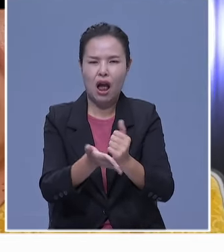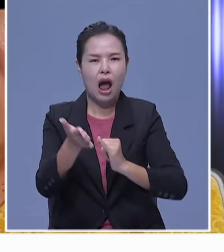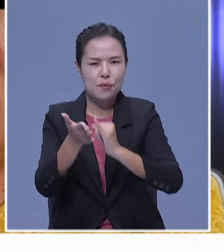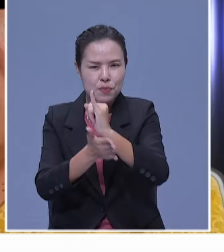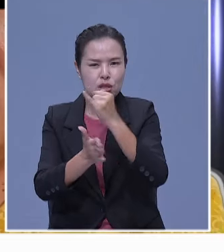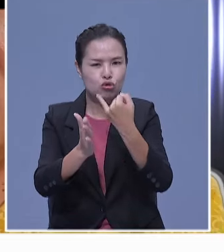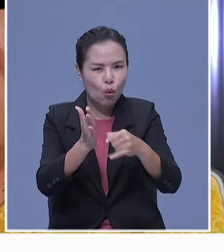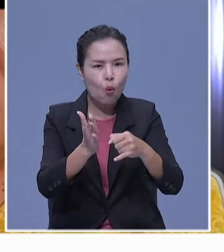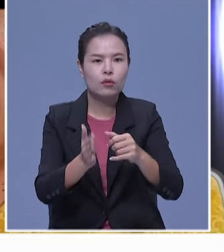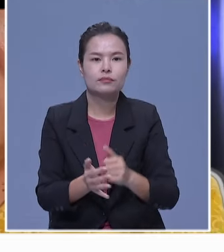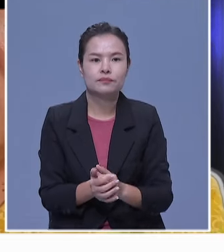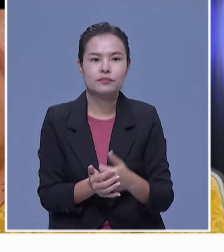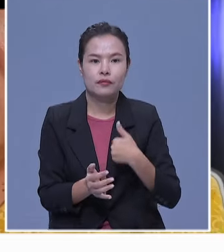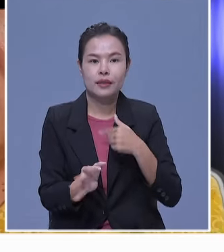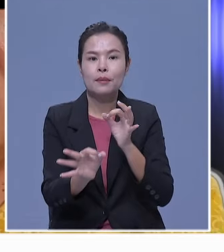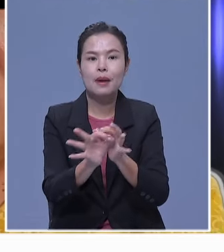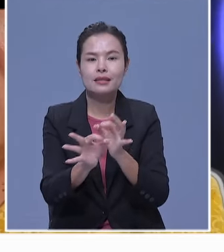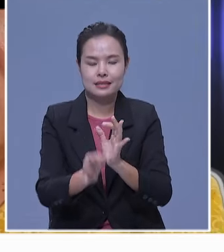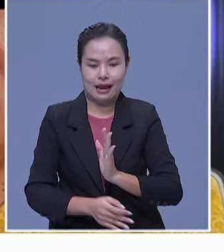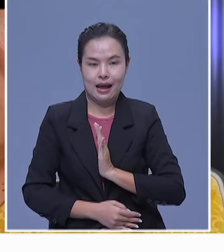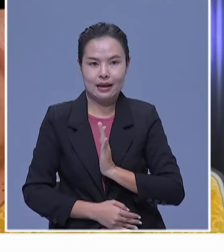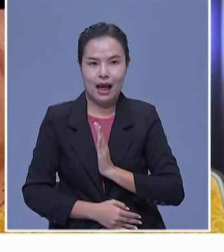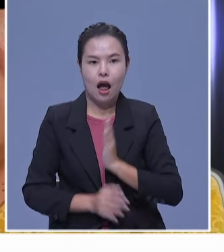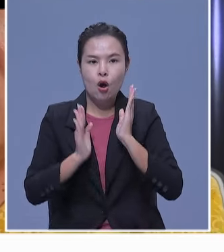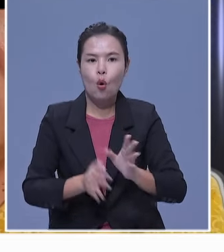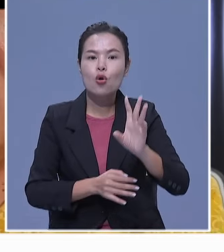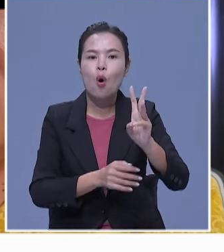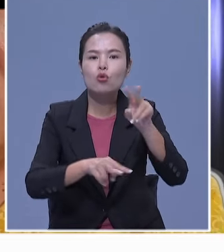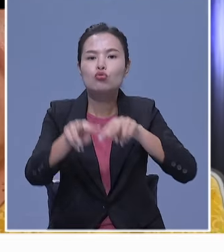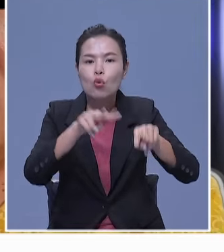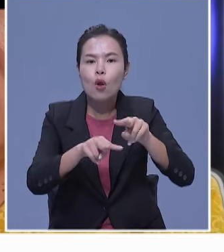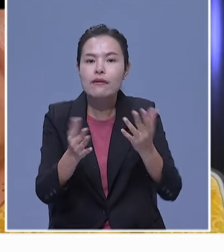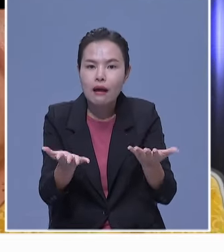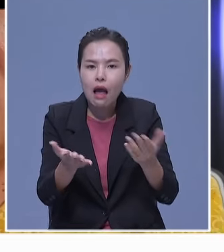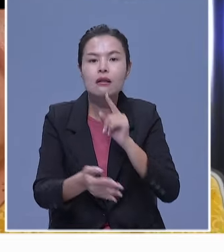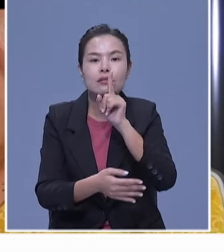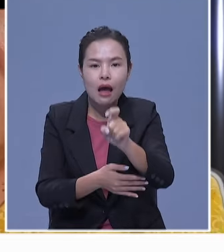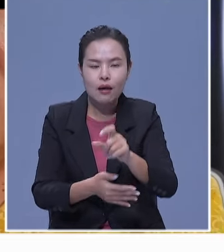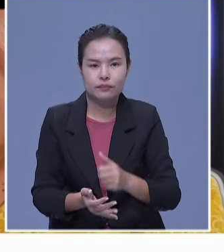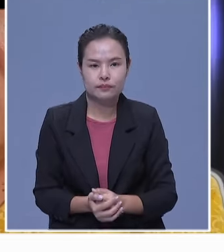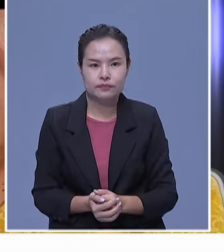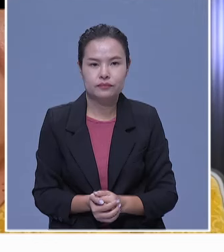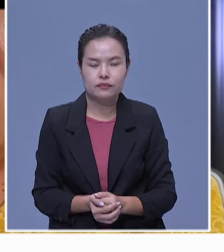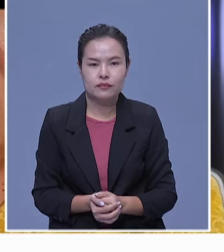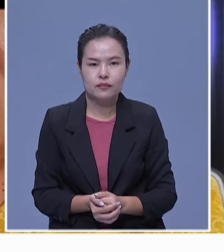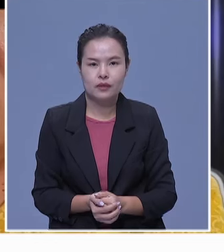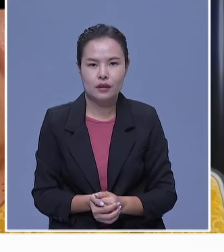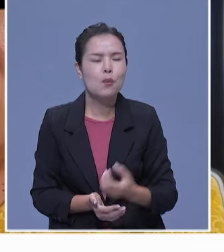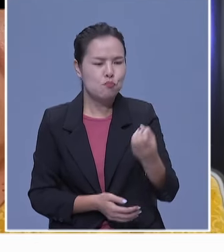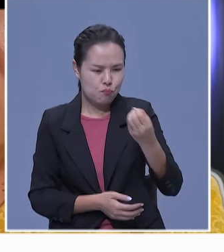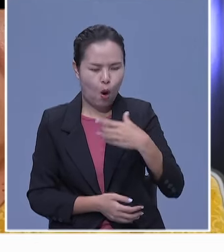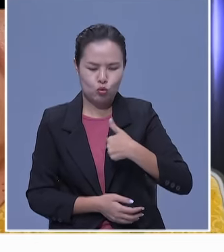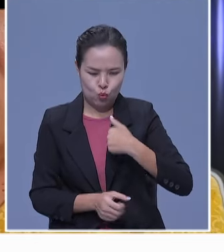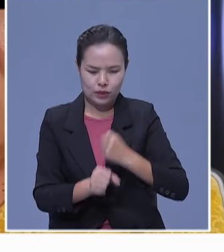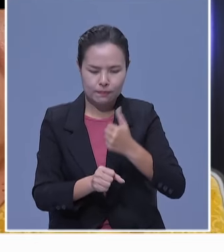ะตอนนี้พี่จะมีบัญชีกลางให้ทีนี้6คนต้องดูแลเขายังไงจะดูแลเขายังไงพี่ถามเราก่อน ก็ท่านบอกหนูเลยหนูท